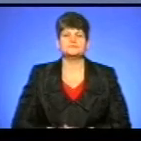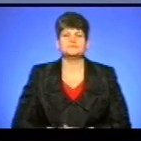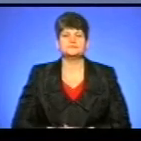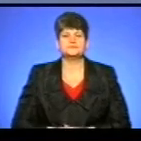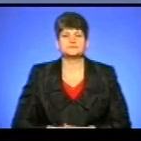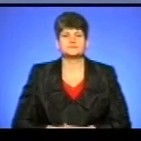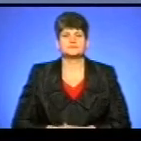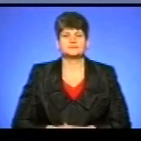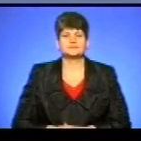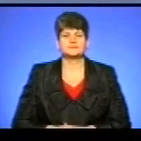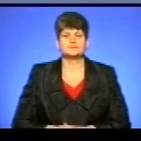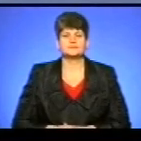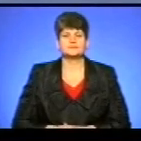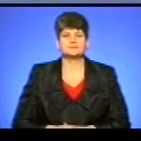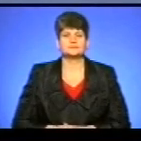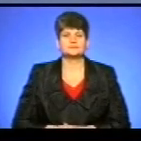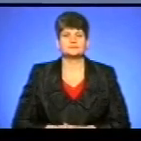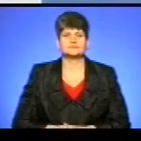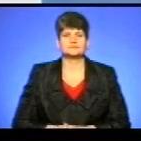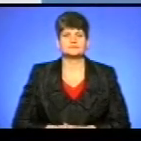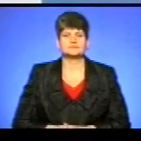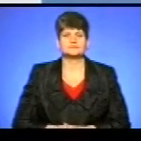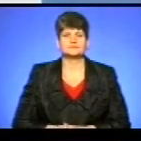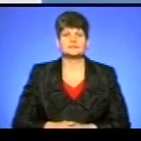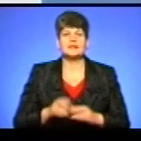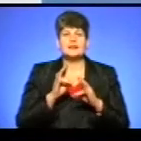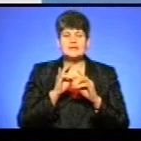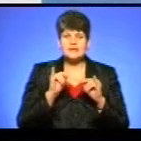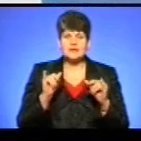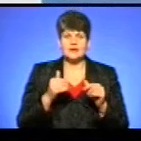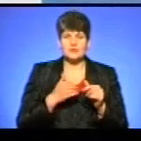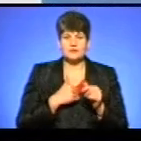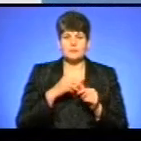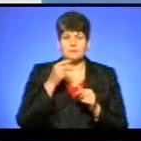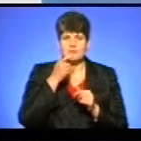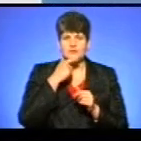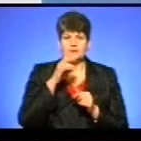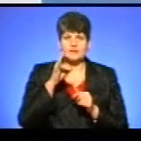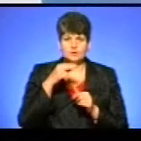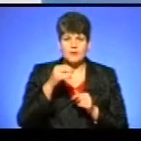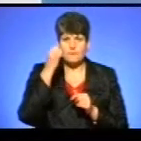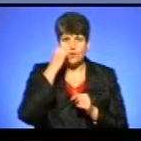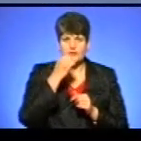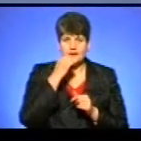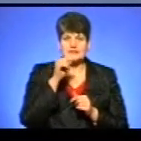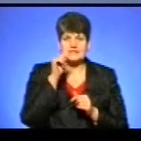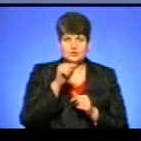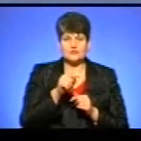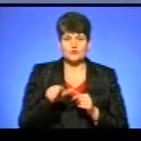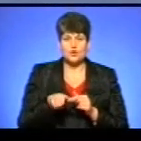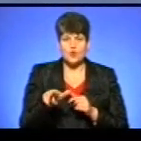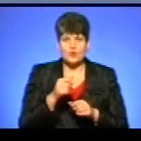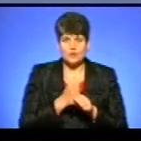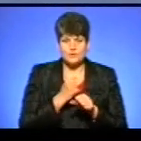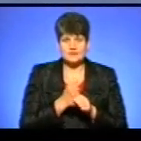Чи буде у вас запитання, чи лише висловлена думка? Ні, я би хотів пану Сергію Надову подякувати за те, що він дороги робить. І